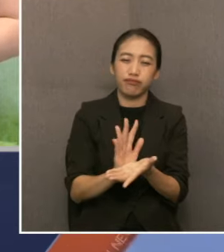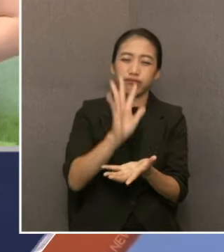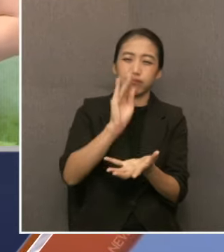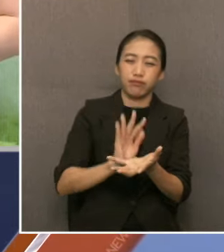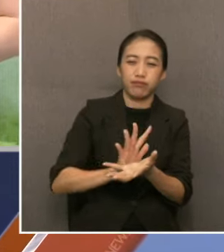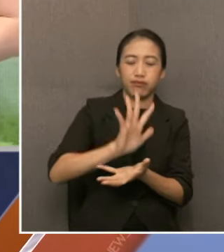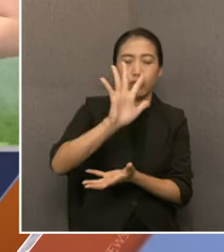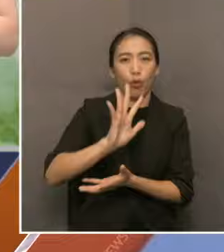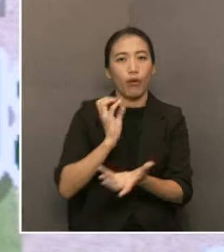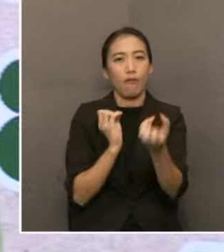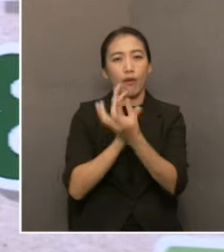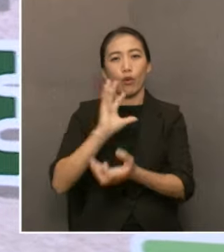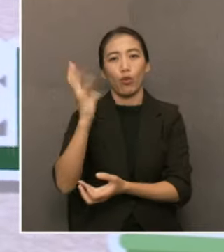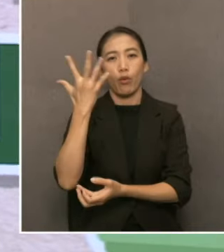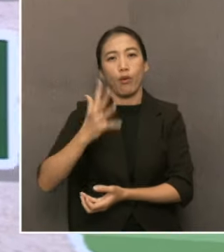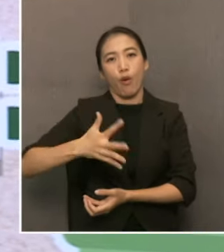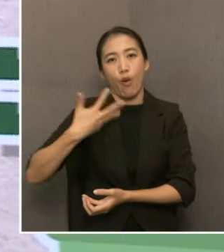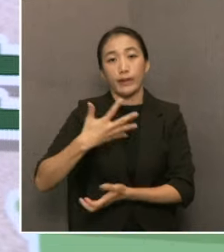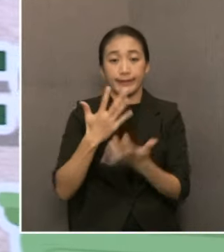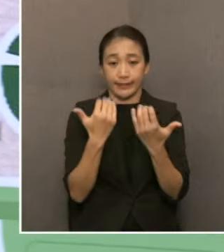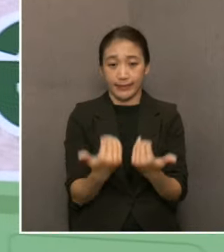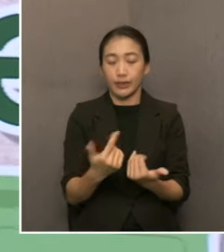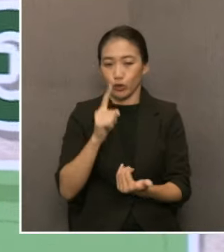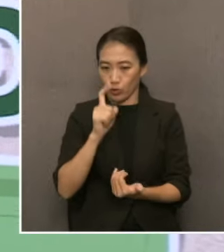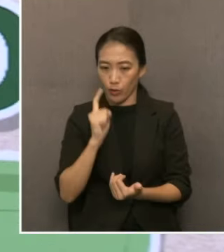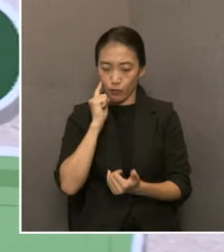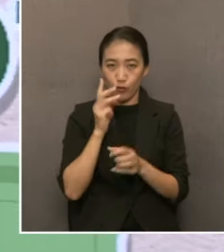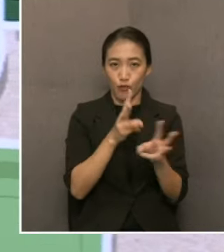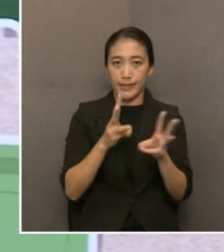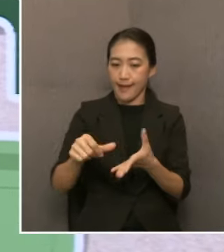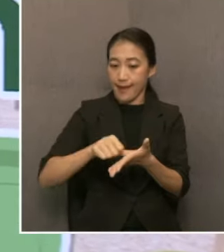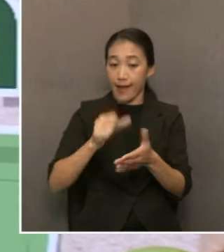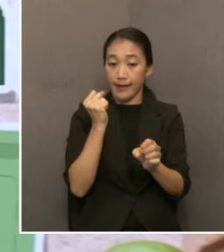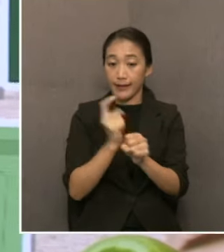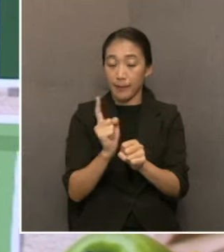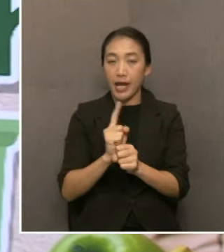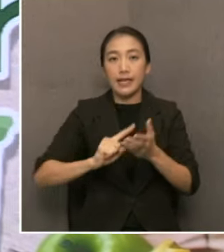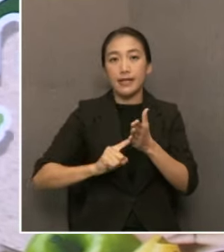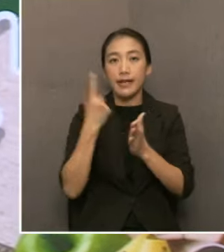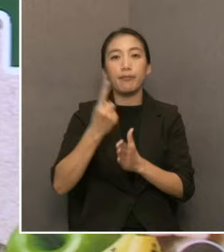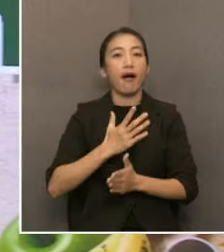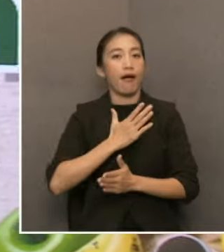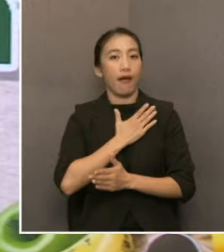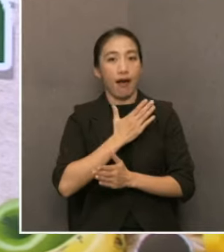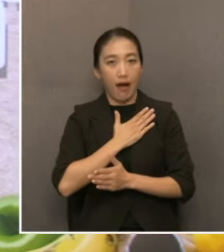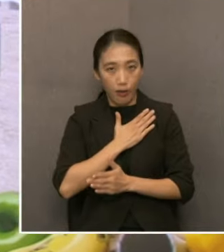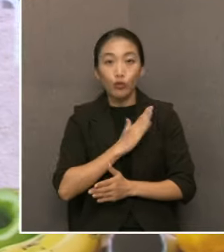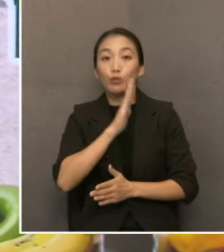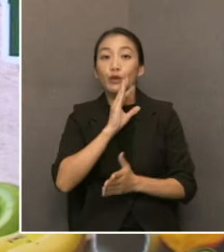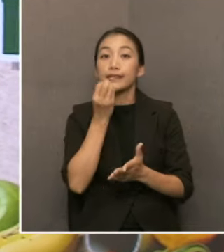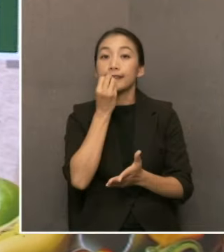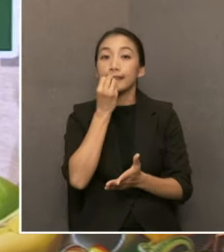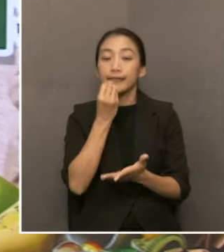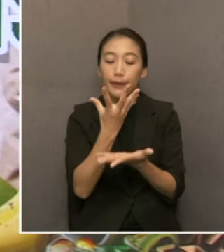กร้อนด้วยดังนั้นเราต้องช่วยกันแก้ปัญหาตั้งแต่ต้นตอนะคะจัดการกับปริมาณอาหารส่วนเกินเหล่านี้นำกลับมาใช้ประโย